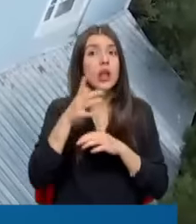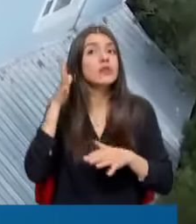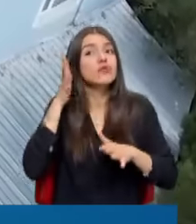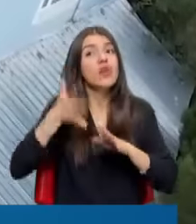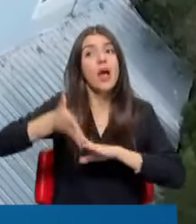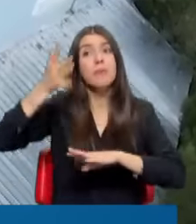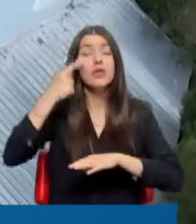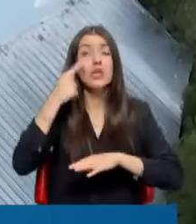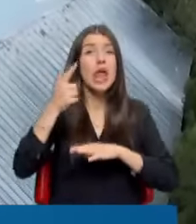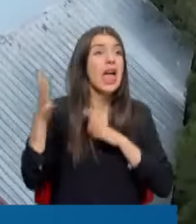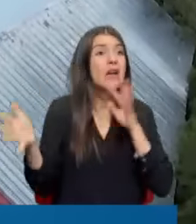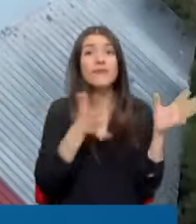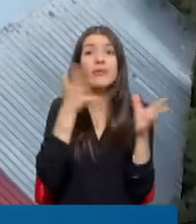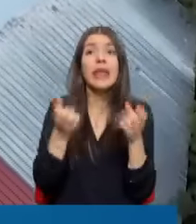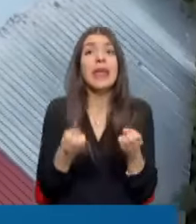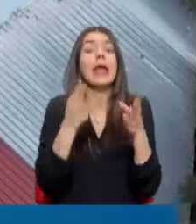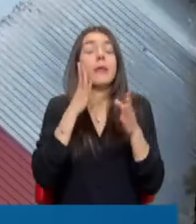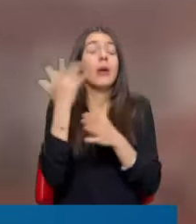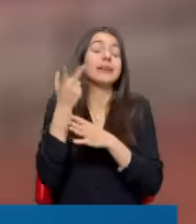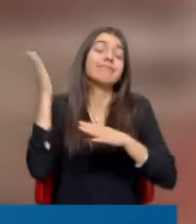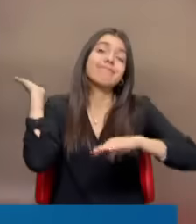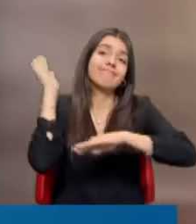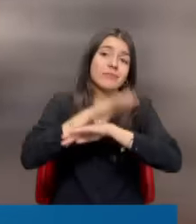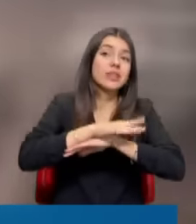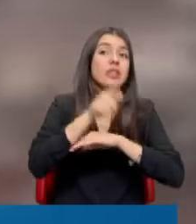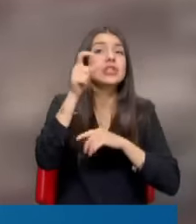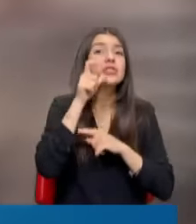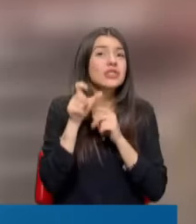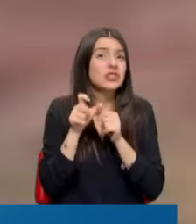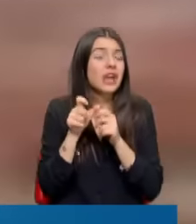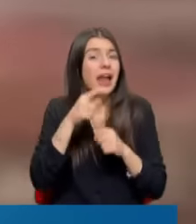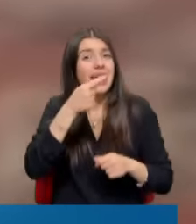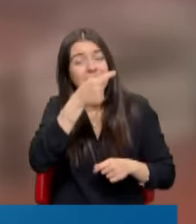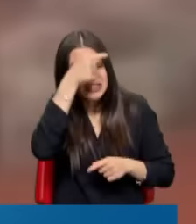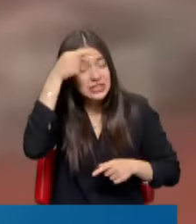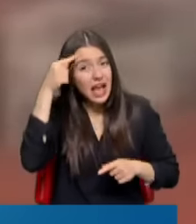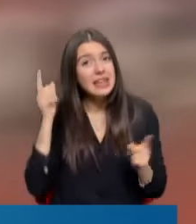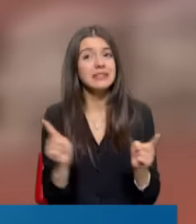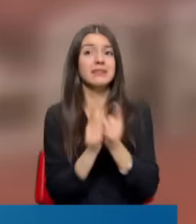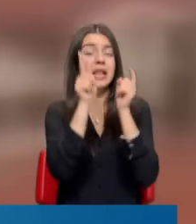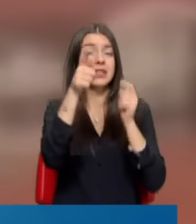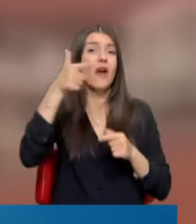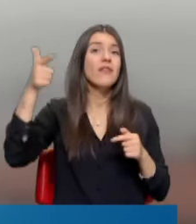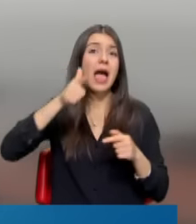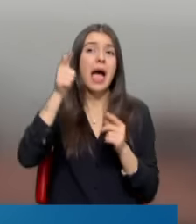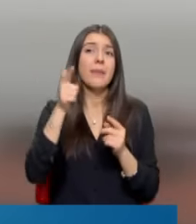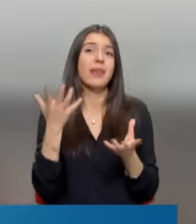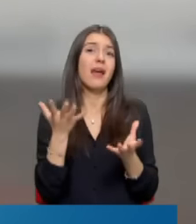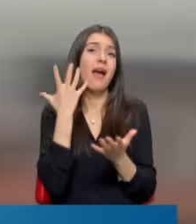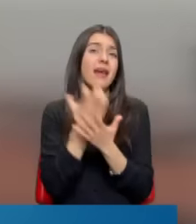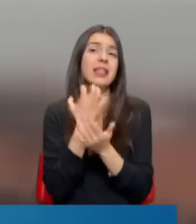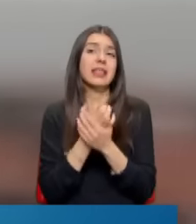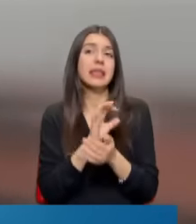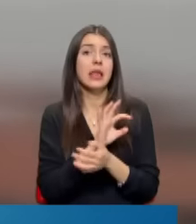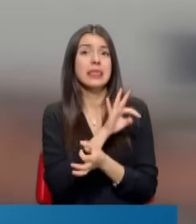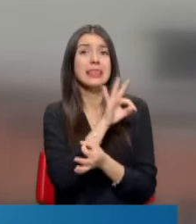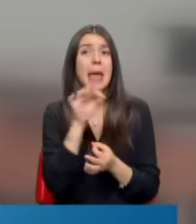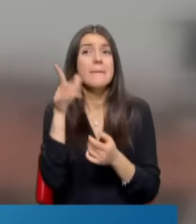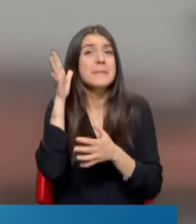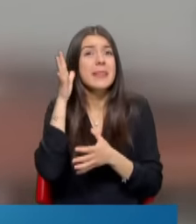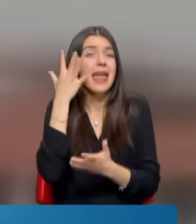fırtınaya dayanamayıp devrildi. Çankırı'da o anları tesadüfen cep telefonuyla kayıtlı olan biri kaydetti. Aa, minare